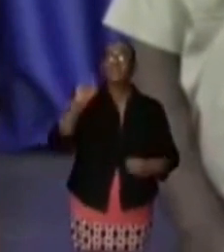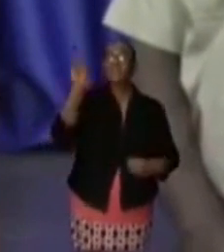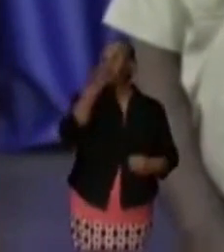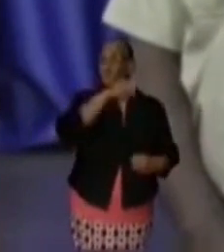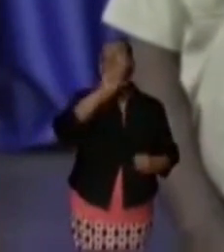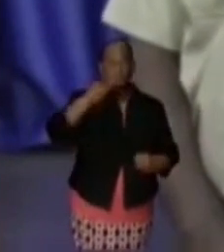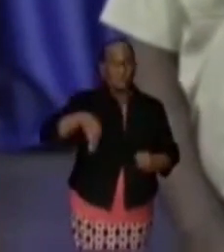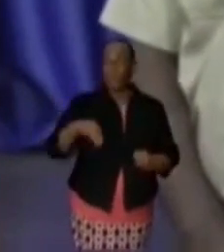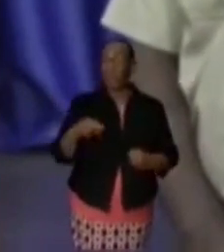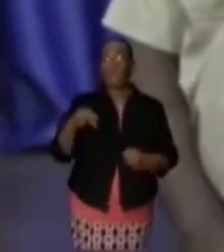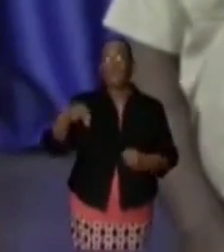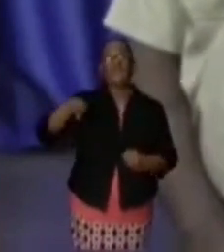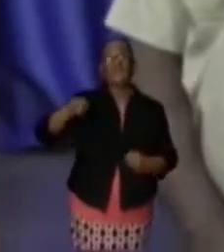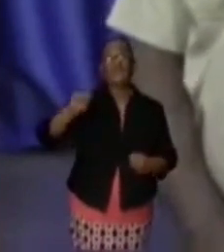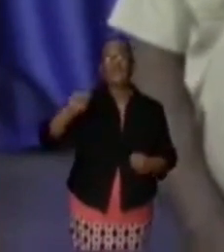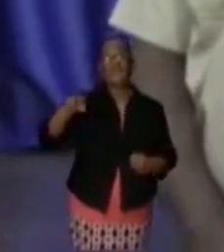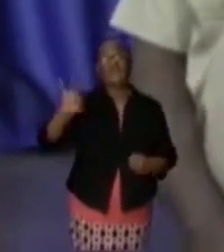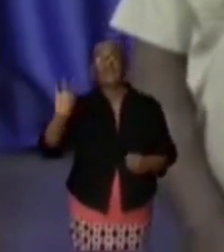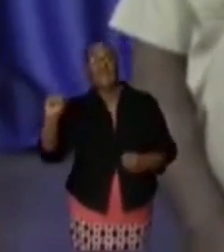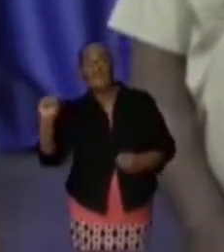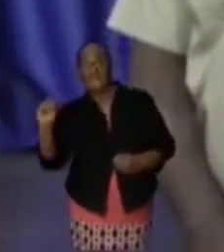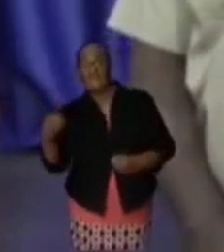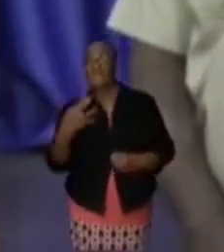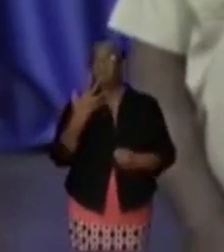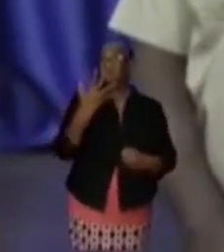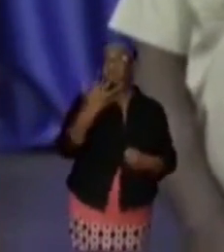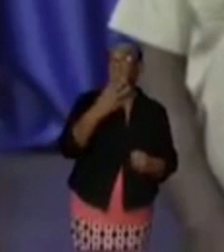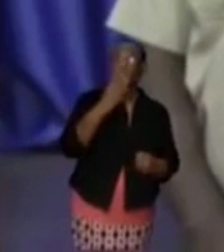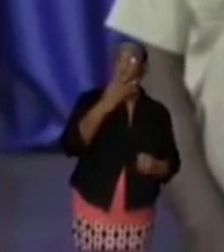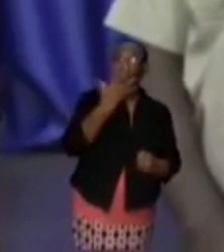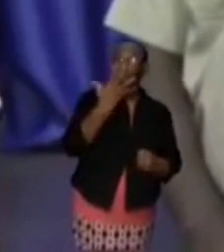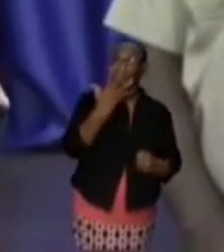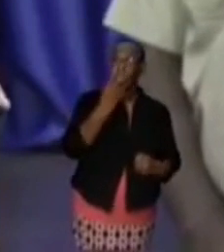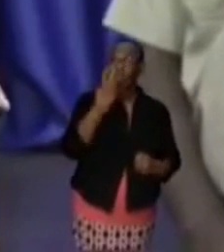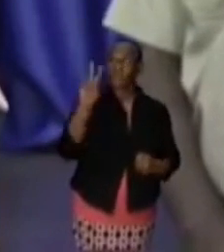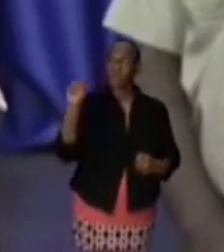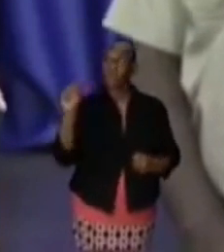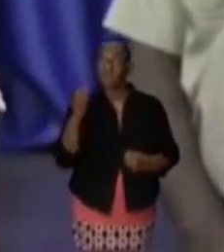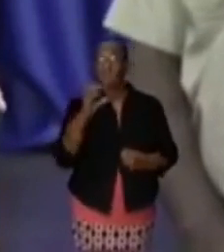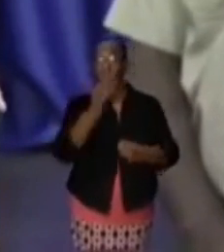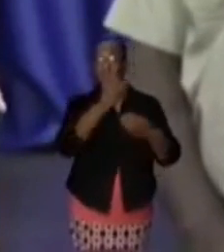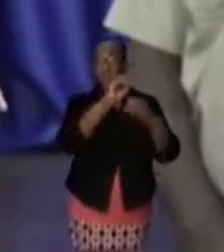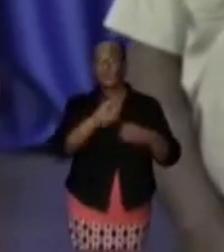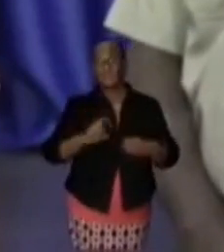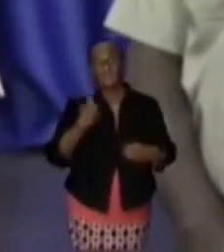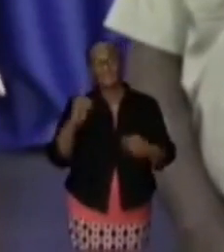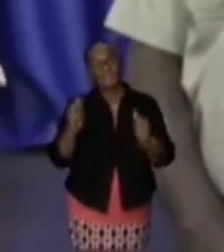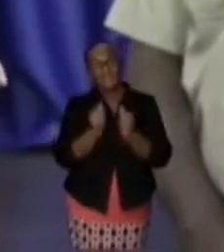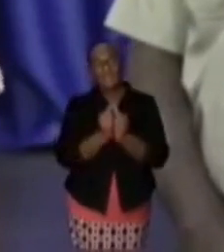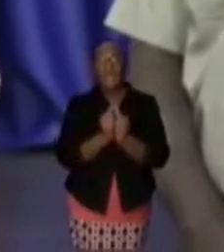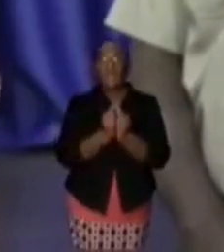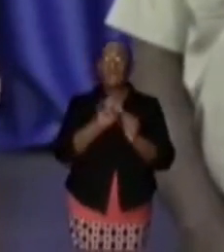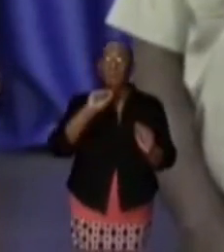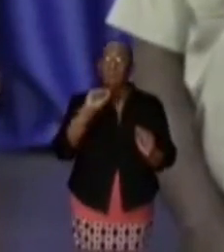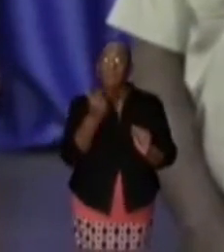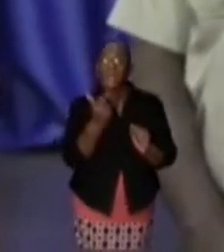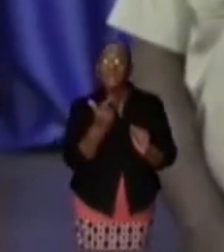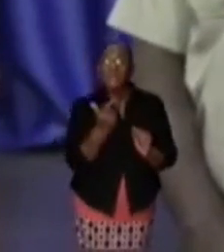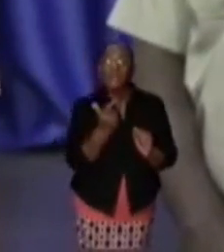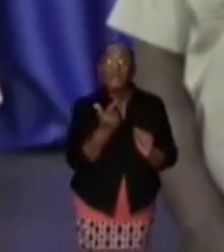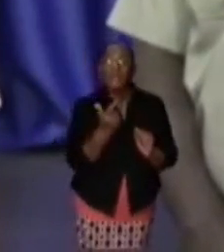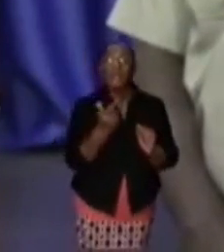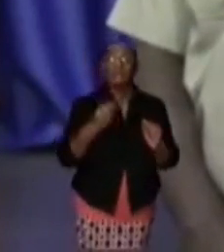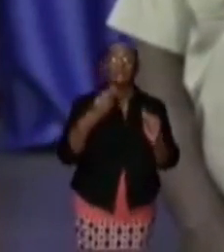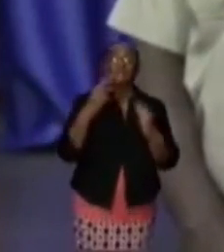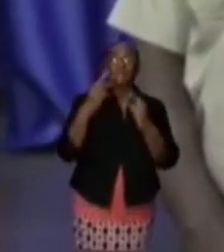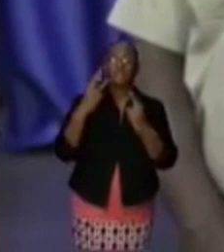tegen rente van respectieve 9,25% per jaar en bijna